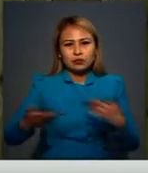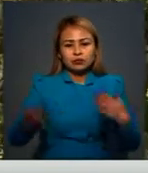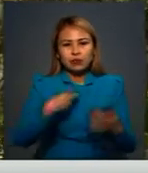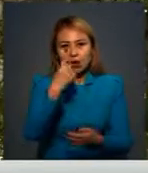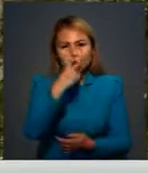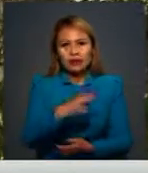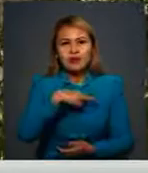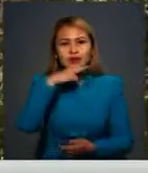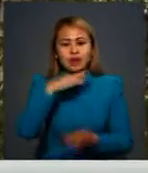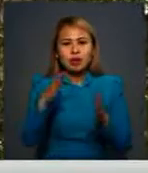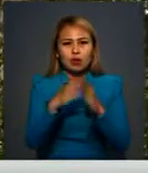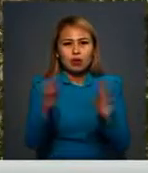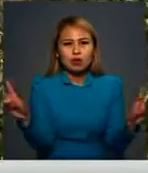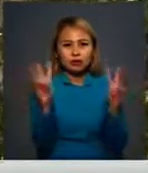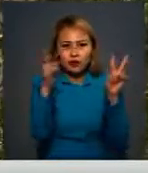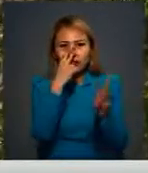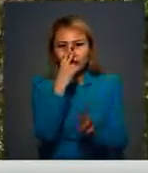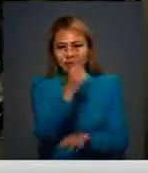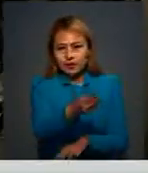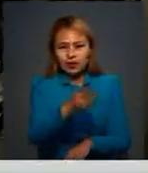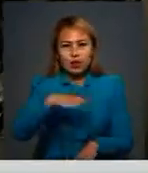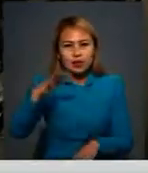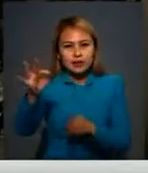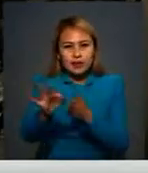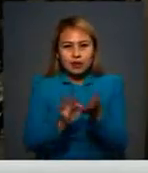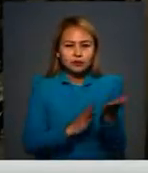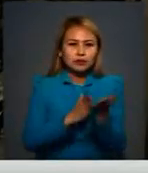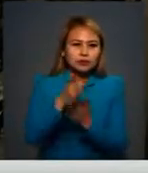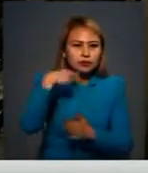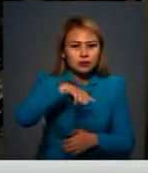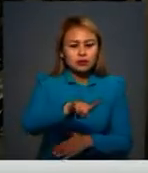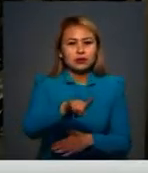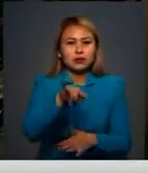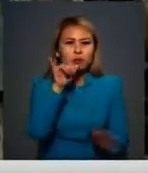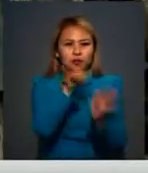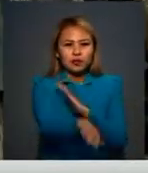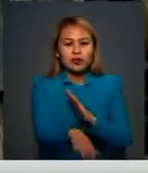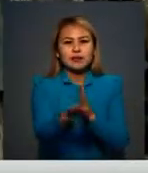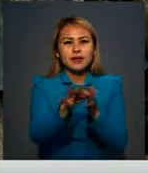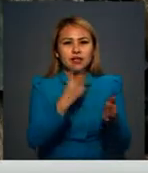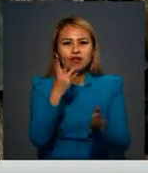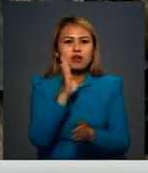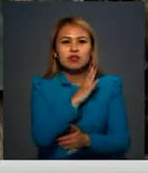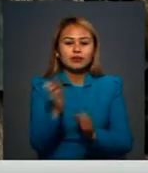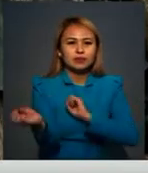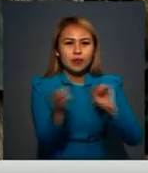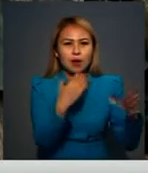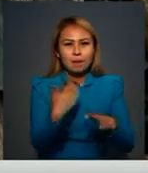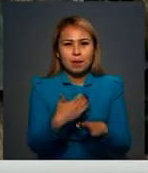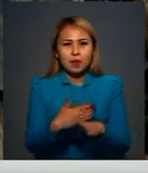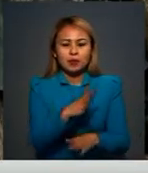бара жатып, көшедегі үйлердің бірінен шыққан түтінді көреді. Көп ойланбастан баспананың есігінен баса кіріп, үйдің ішіндегі екі әйелді сыртқа алып